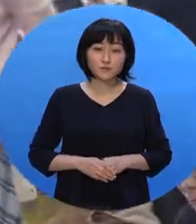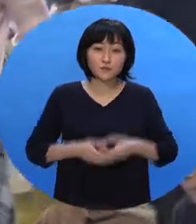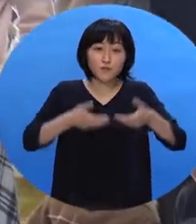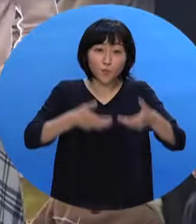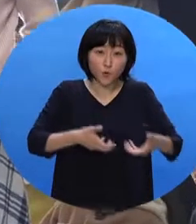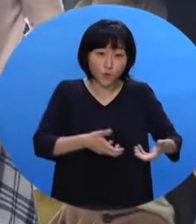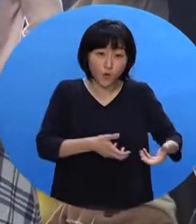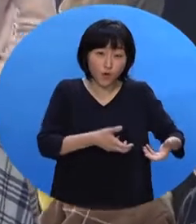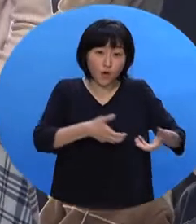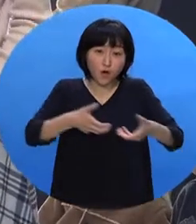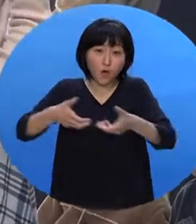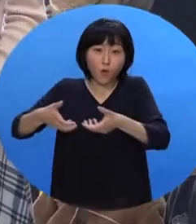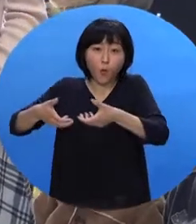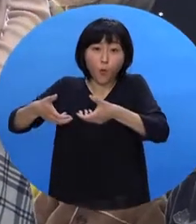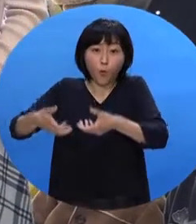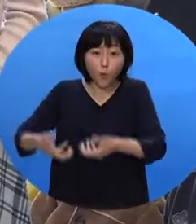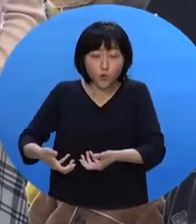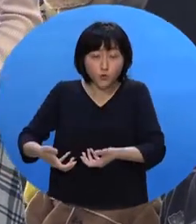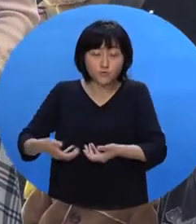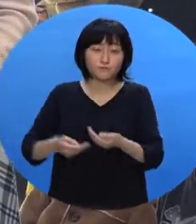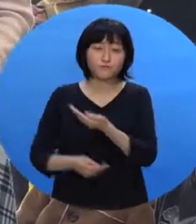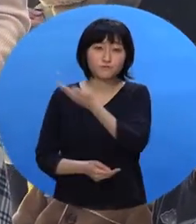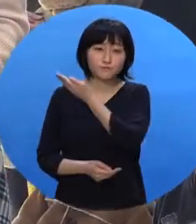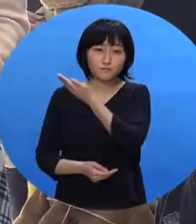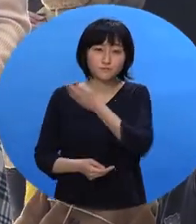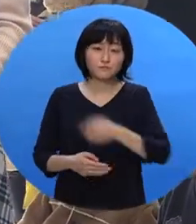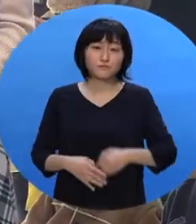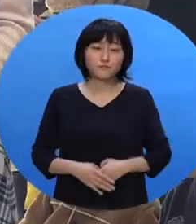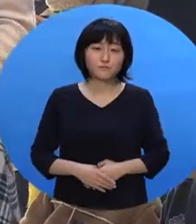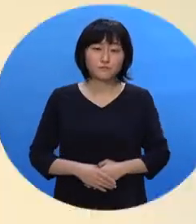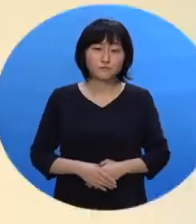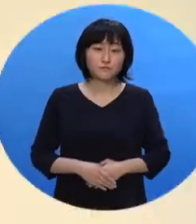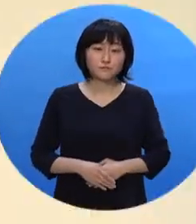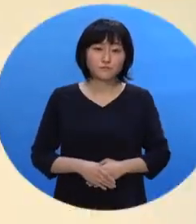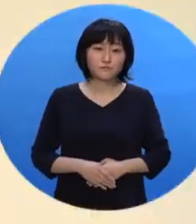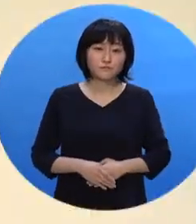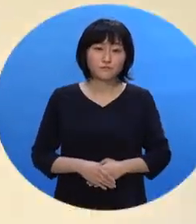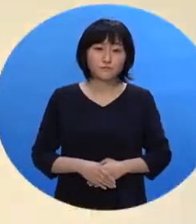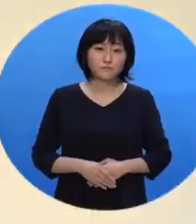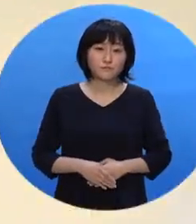荷物を運んで下ろしてくれるというロボットです。